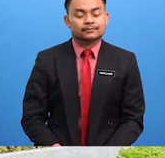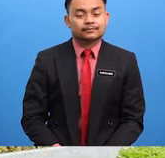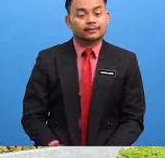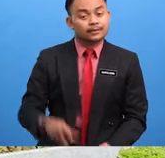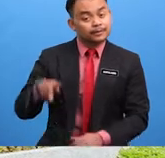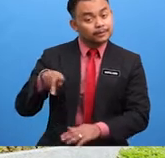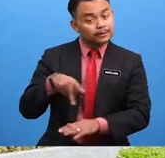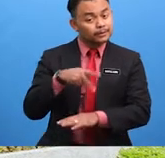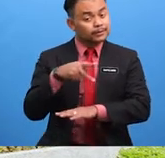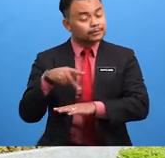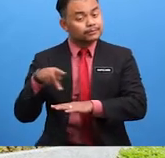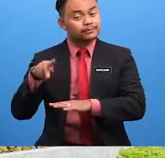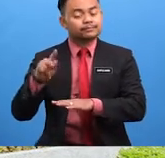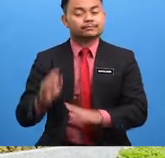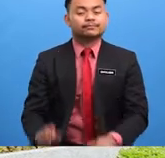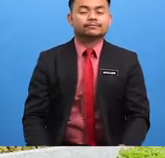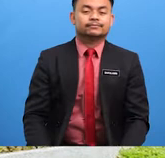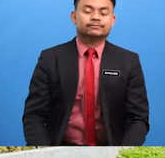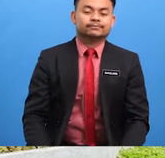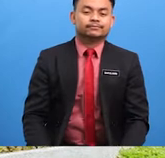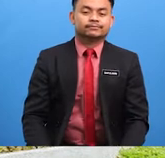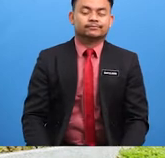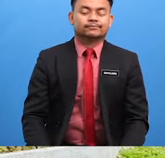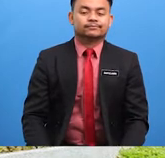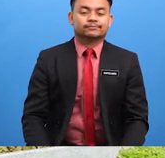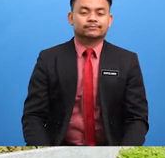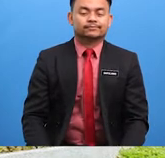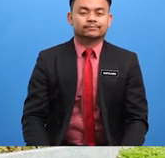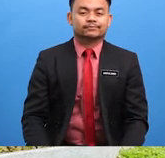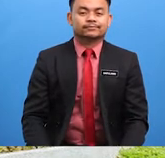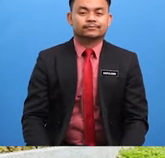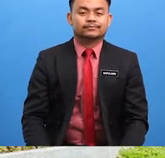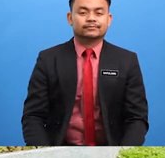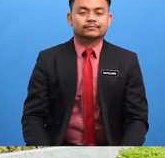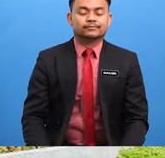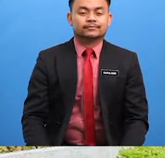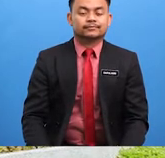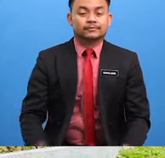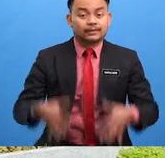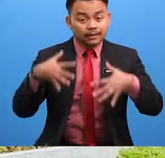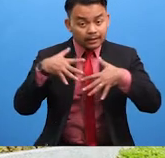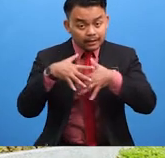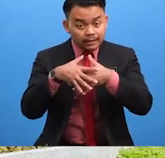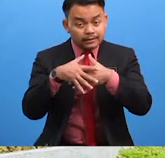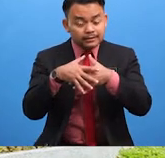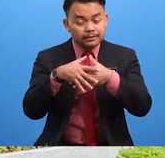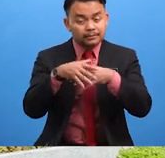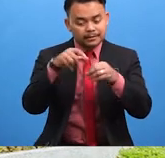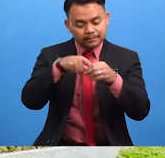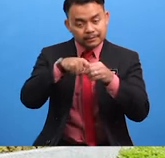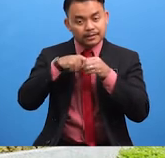Kinabalu bertangga peti, ambil kumala di mulut naga. Anyaman kraft menawan